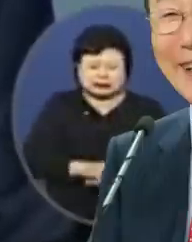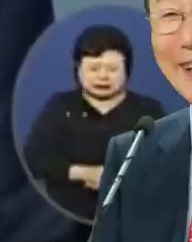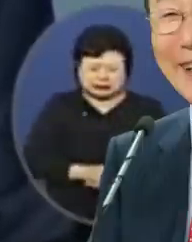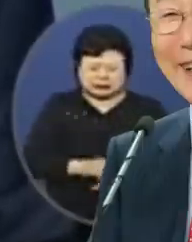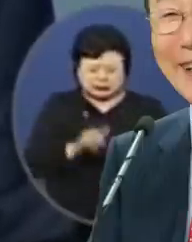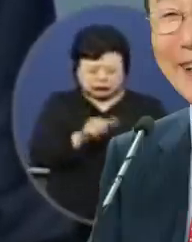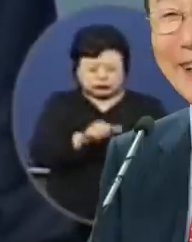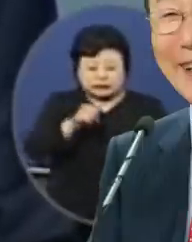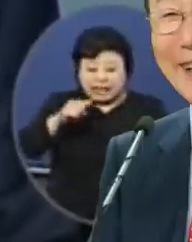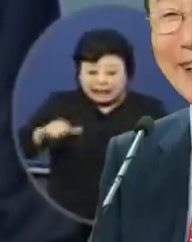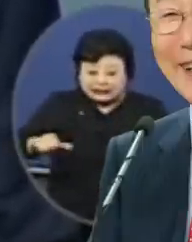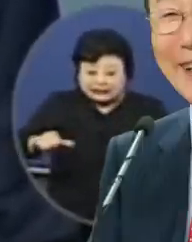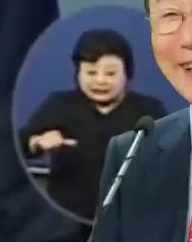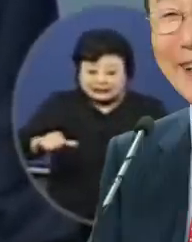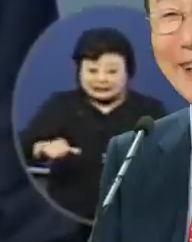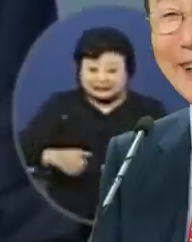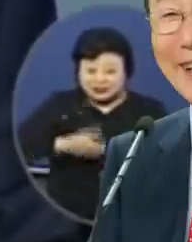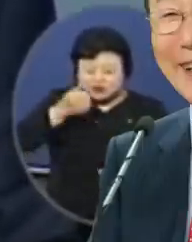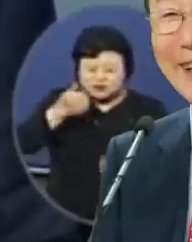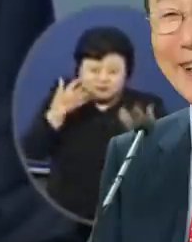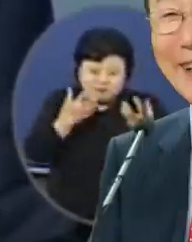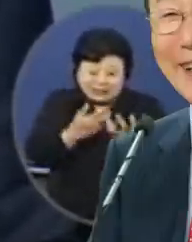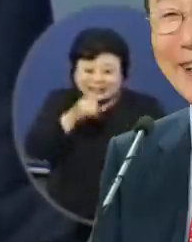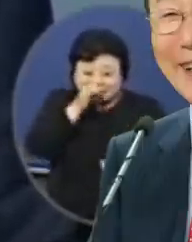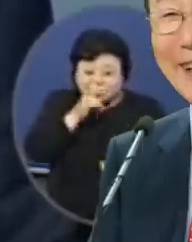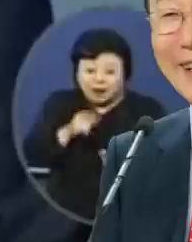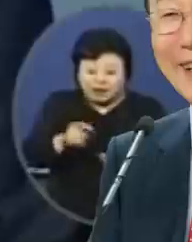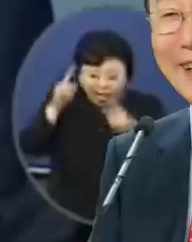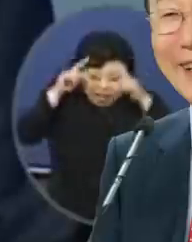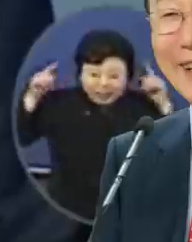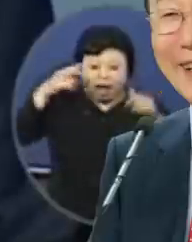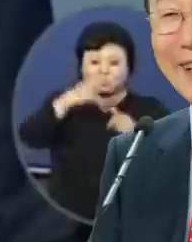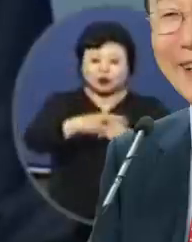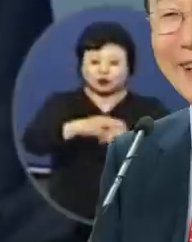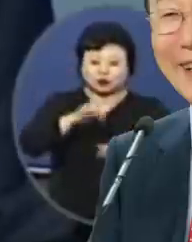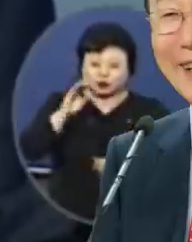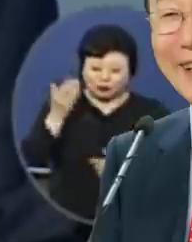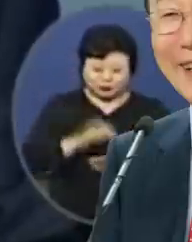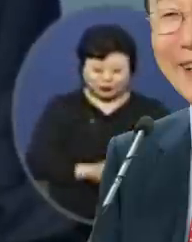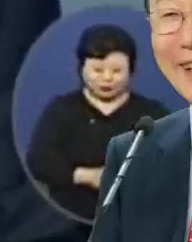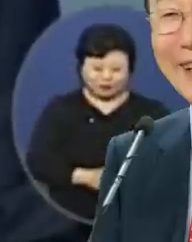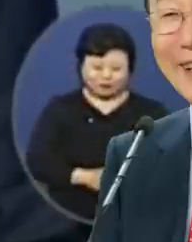홈리스가 되어 있고, 둘째 아들은 찾아가니까 대학 교수가 되어 있습니다.